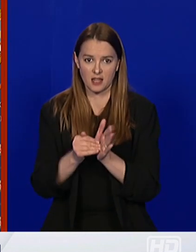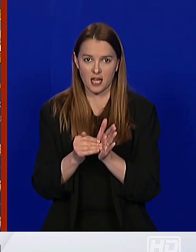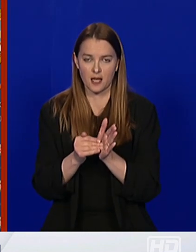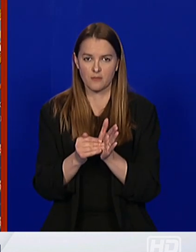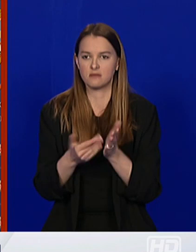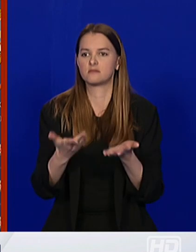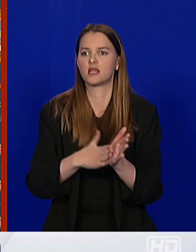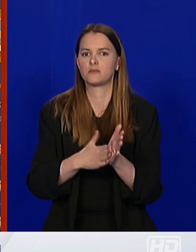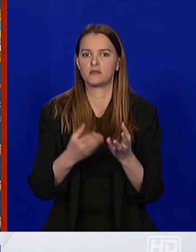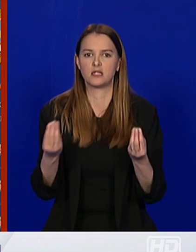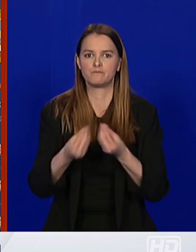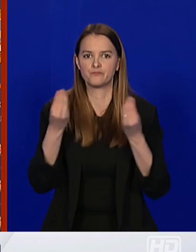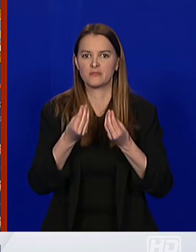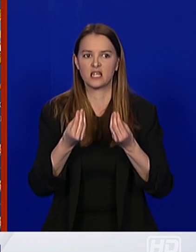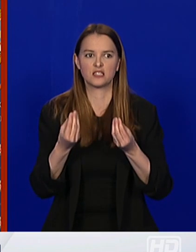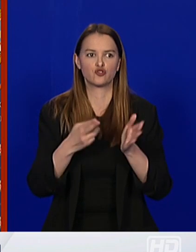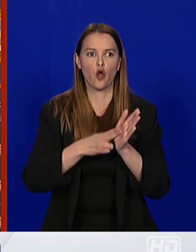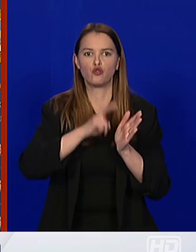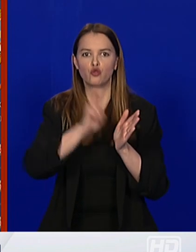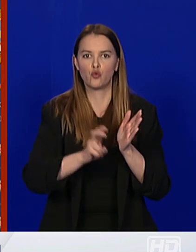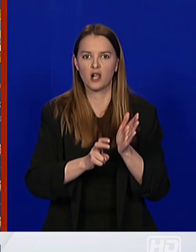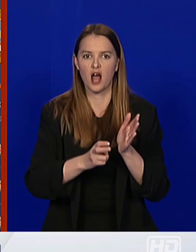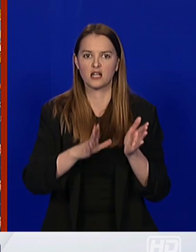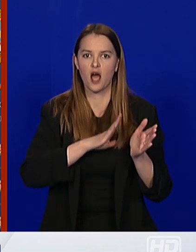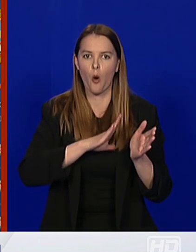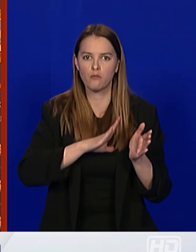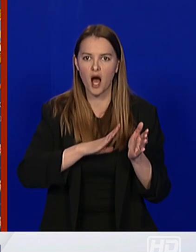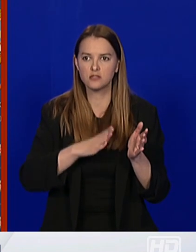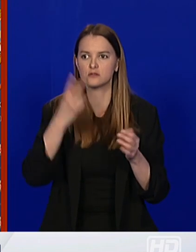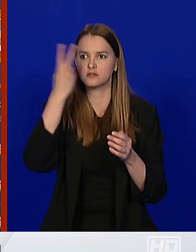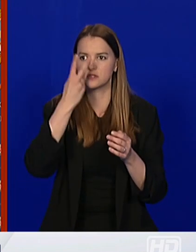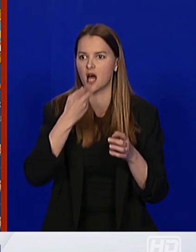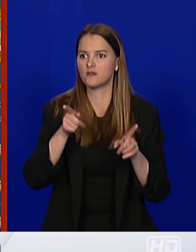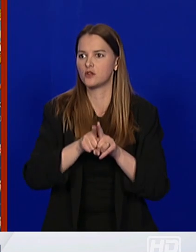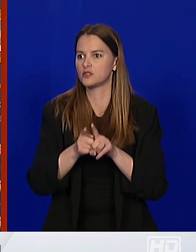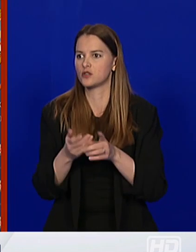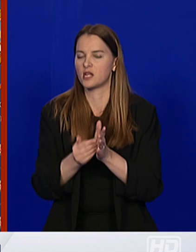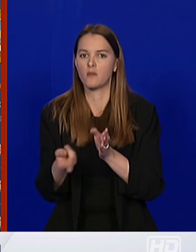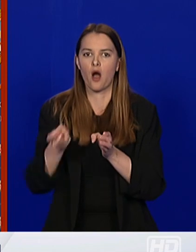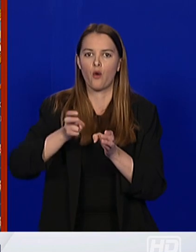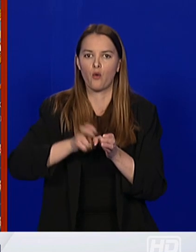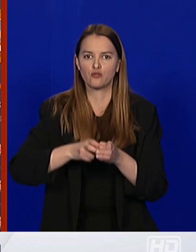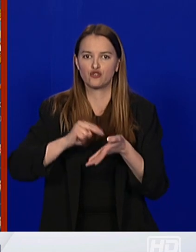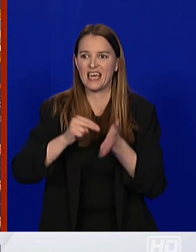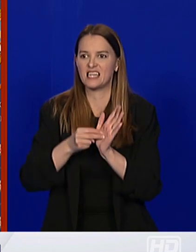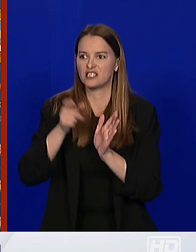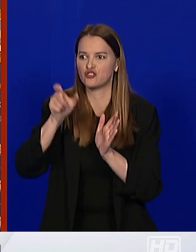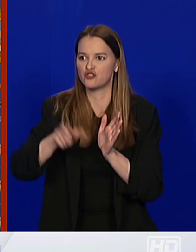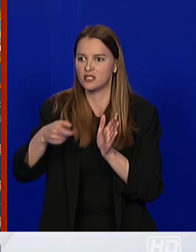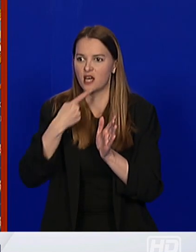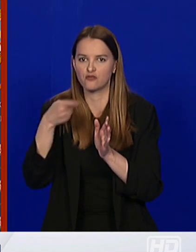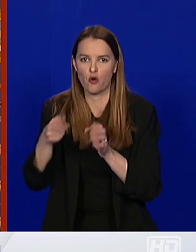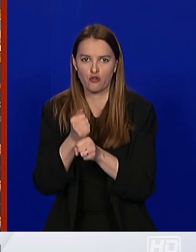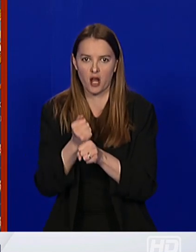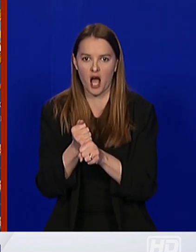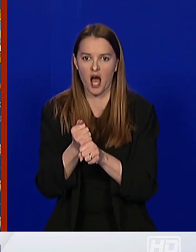je bila radionuklearna ugroza, onda bi angažirao dodatno inženjere koji se bave to problematikom. S obzirom da je riječ